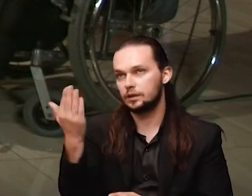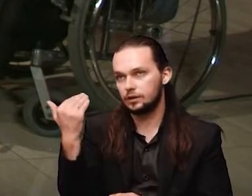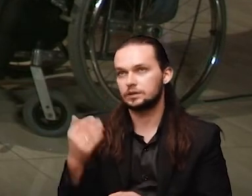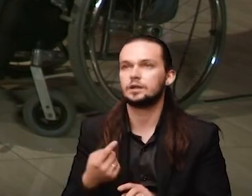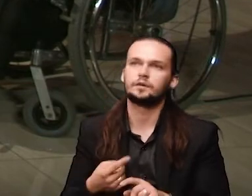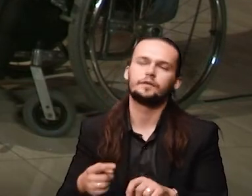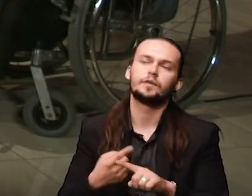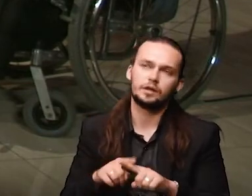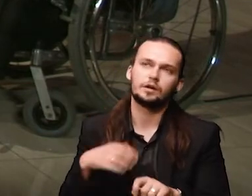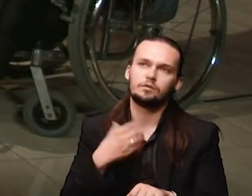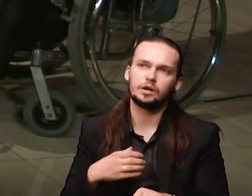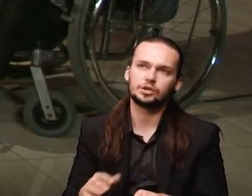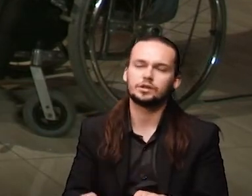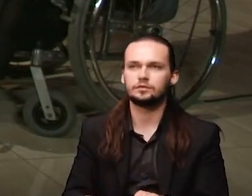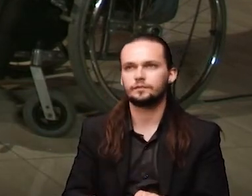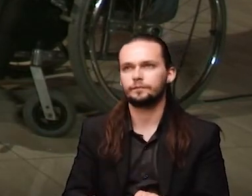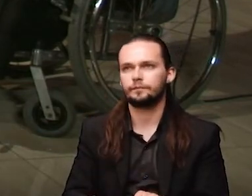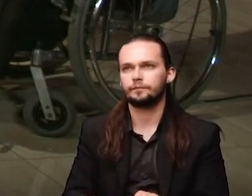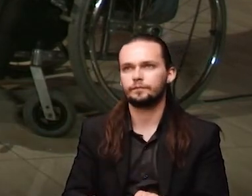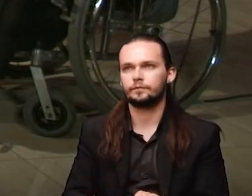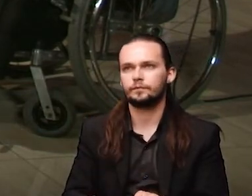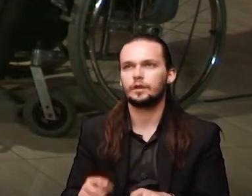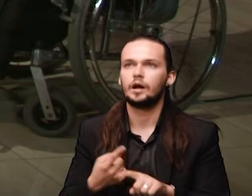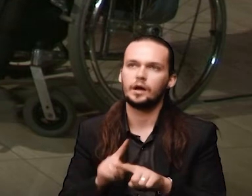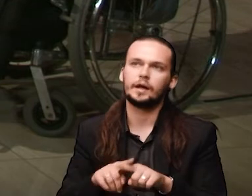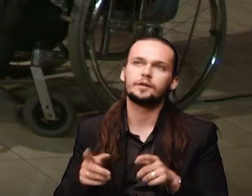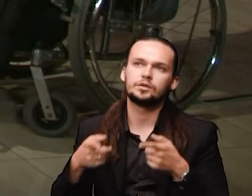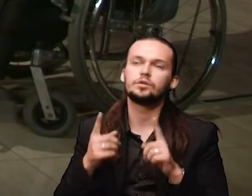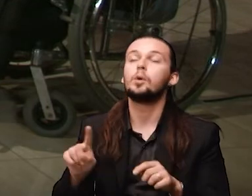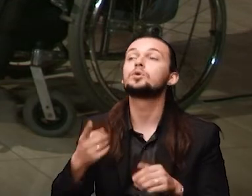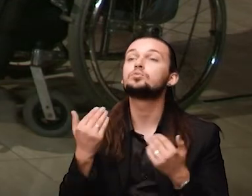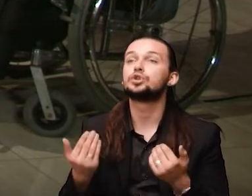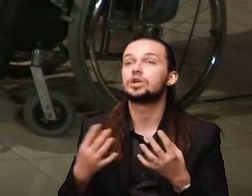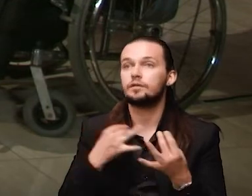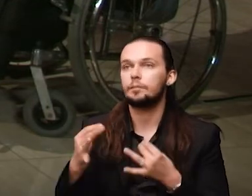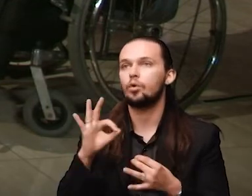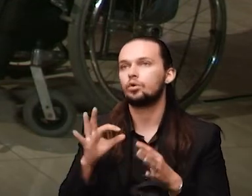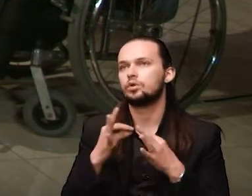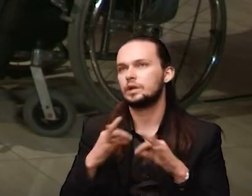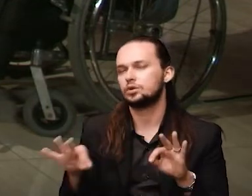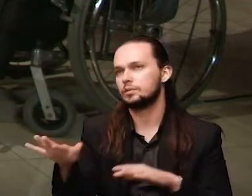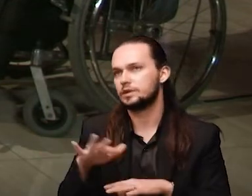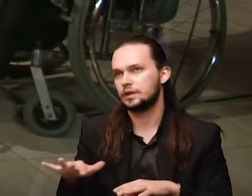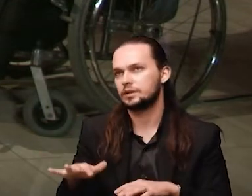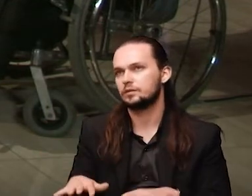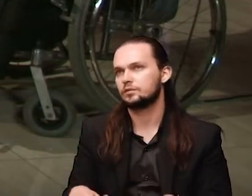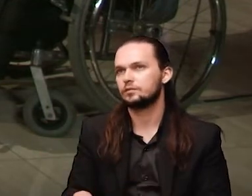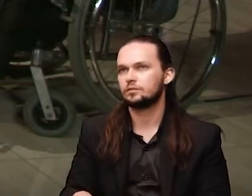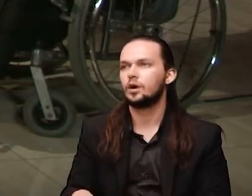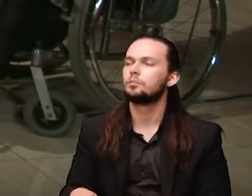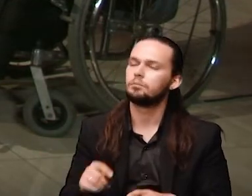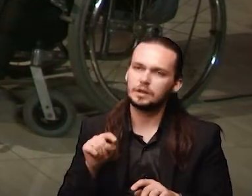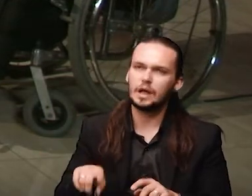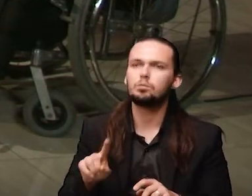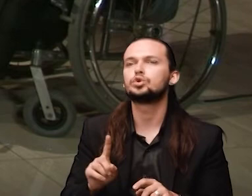Конечно, конечно. Нет, все равно, безусловно, это важно. И я говорю, это и действительно... Почему мы сейчас говорим о доступной среде с точки зрения инвалидов? Потому